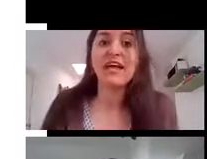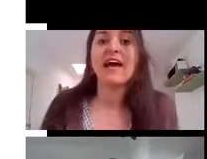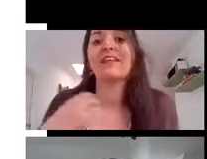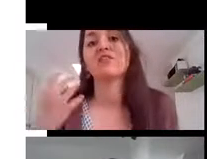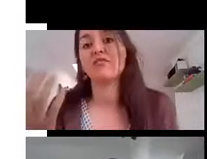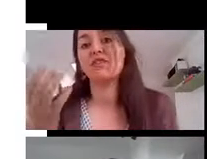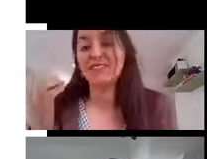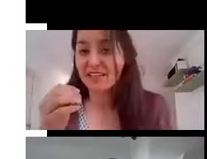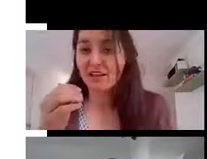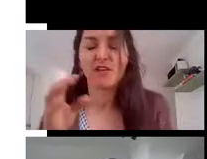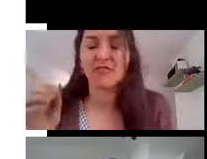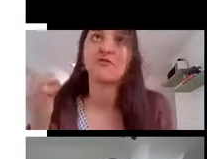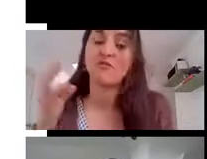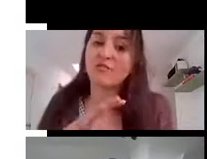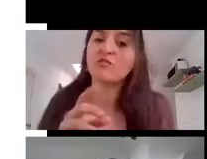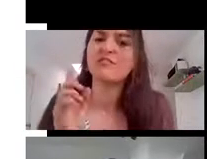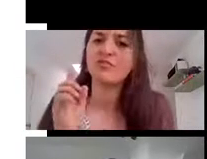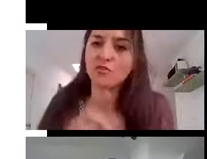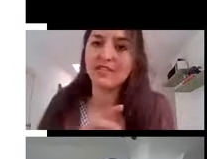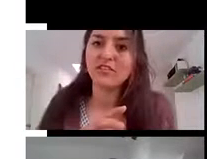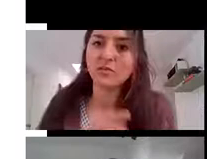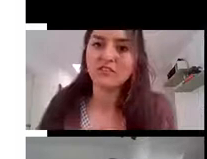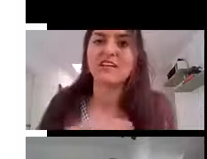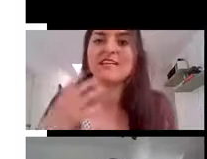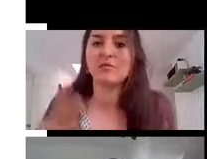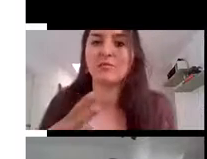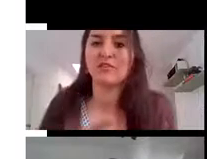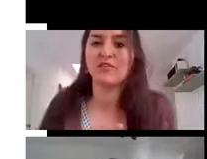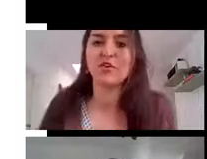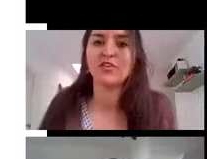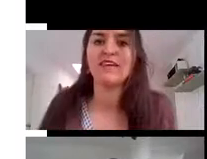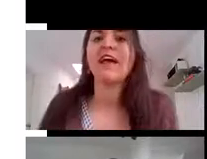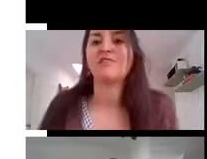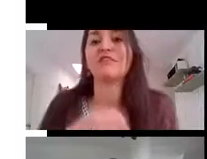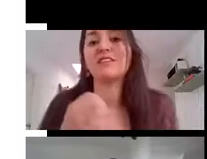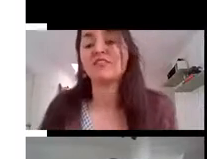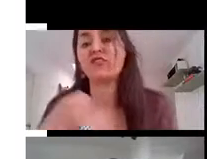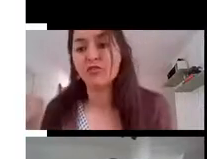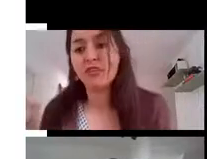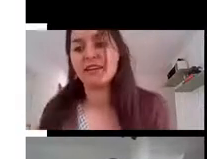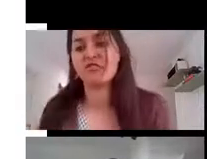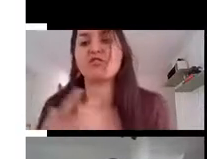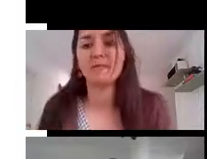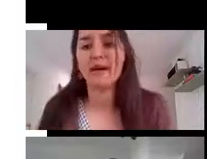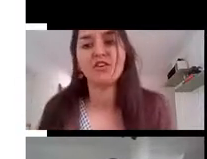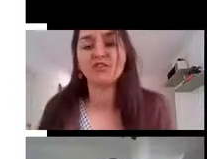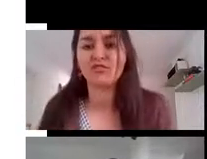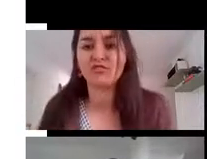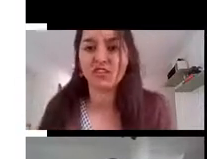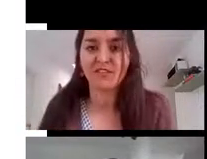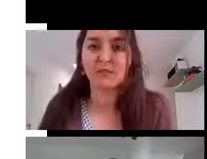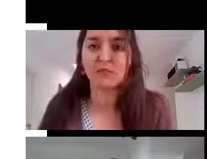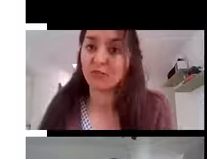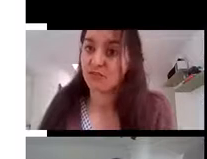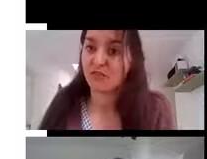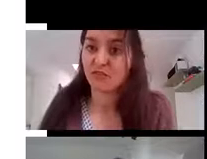juli. En dan vanaf 25 juli trouwens, is die bubbels van 100. En dan vanaf 30 juli, dus vorige maand augustus,